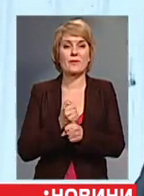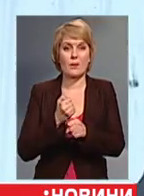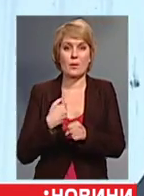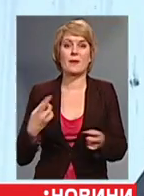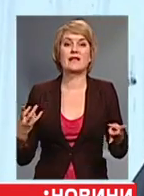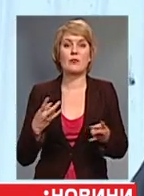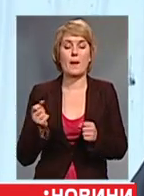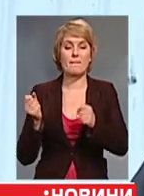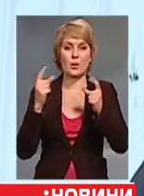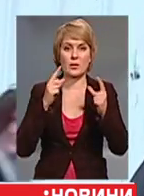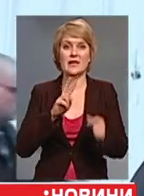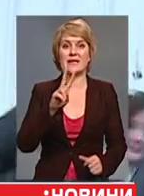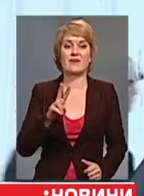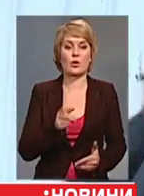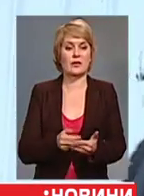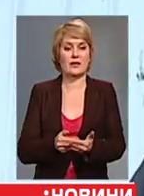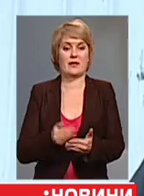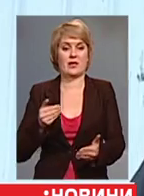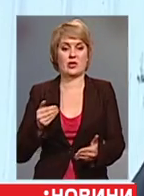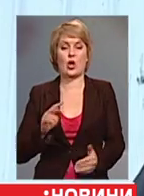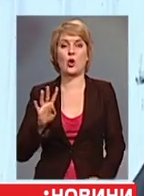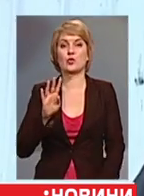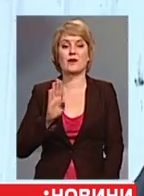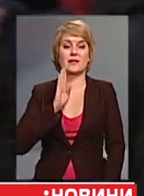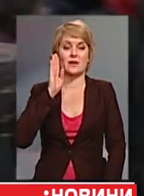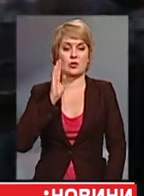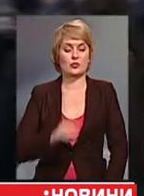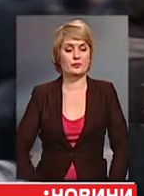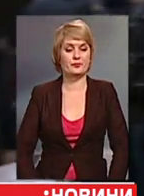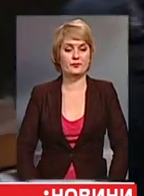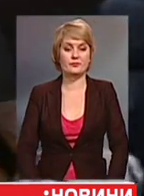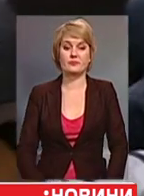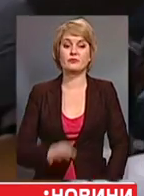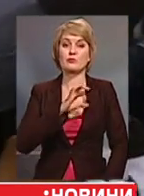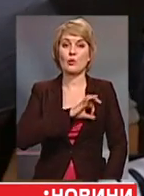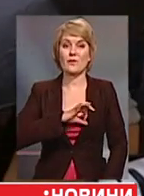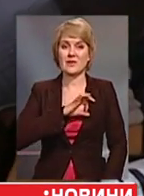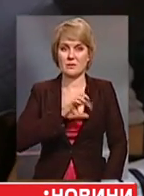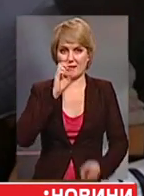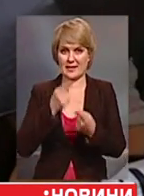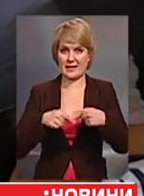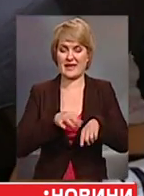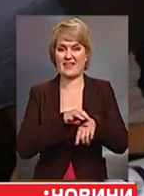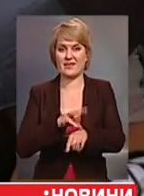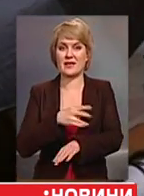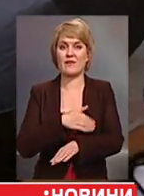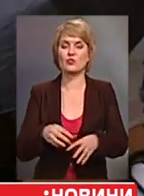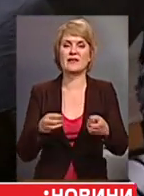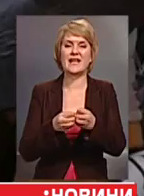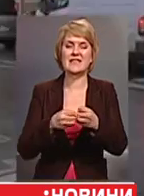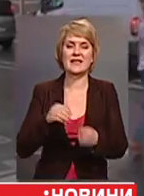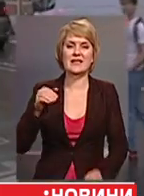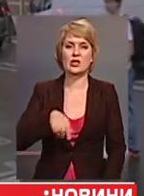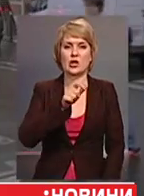мені треба було прокидатися на 2 години раніше, о 16:00. Тим часом профспілки країни вивели на вулиці десятки тисяч